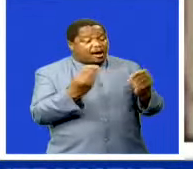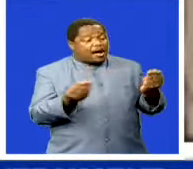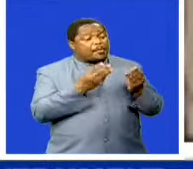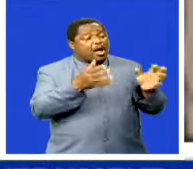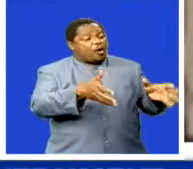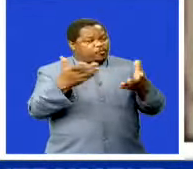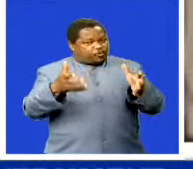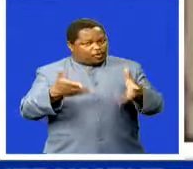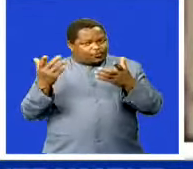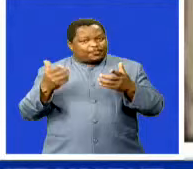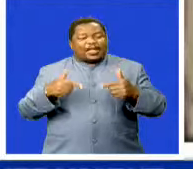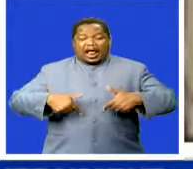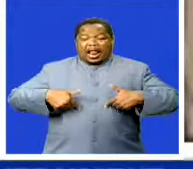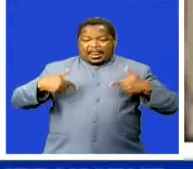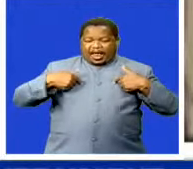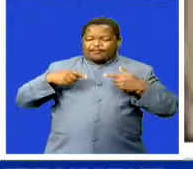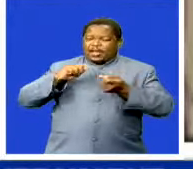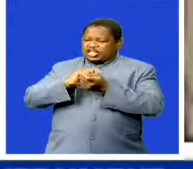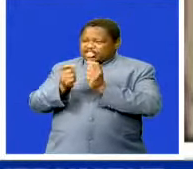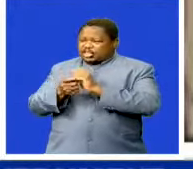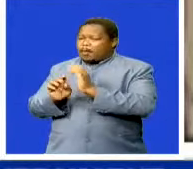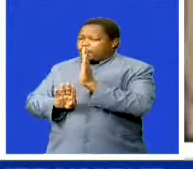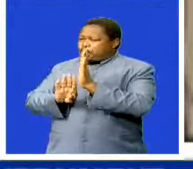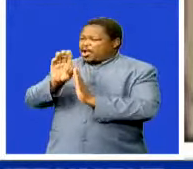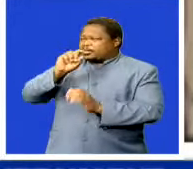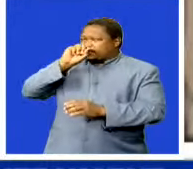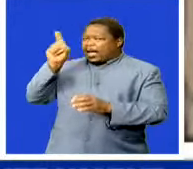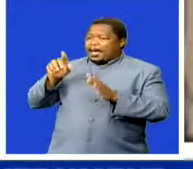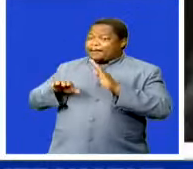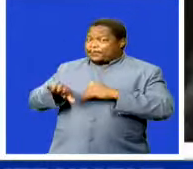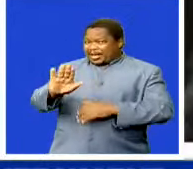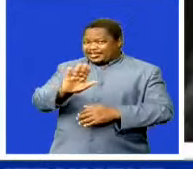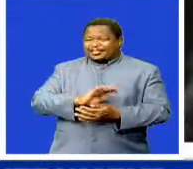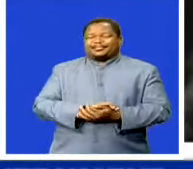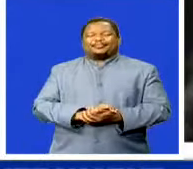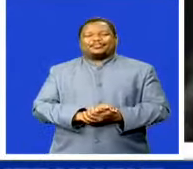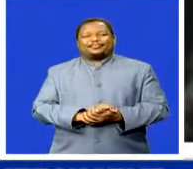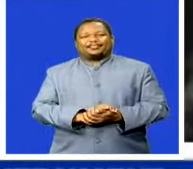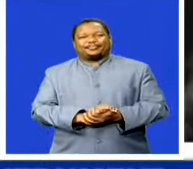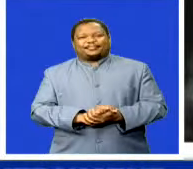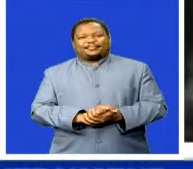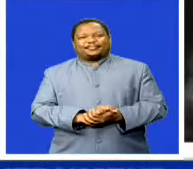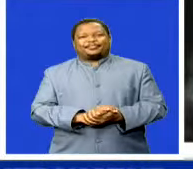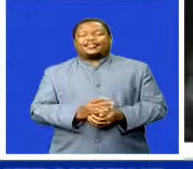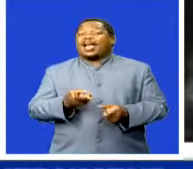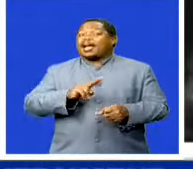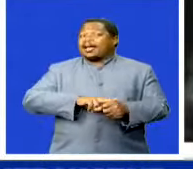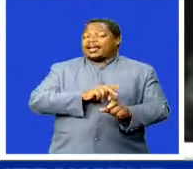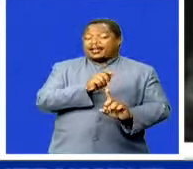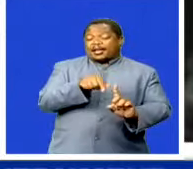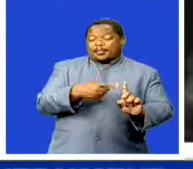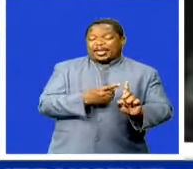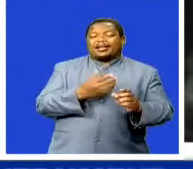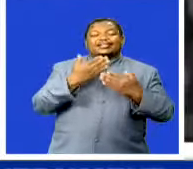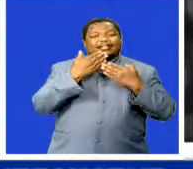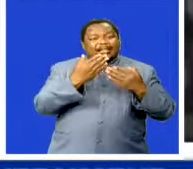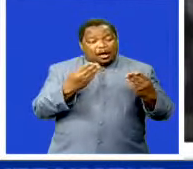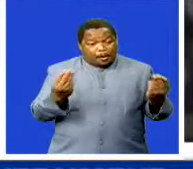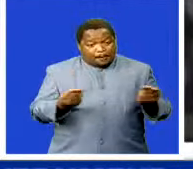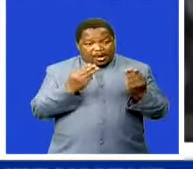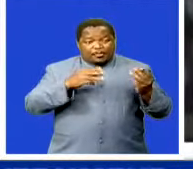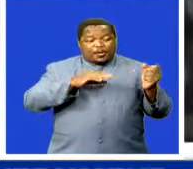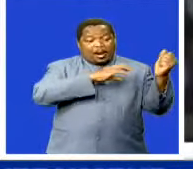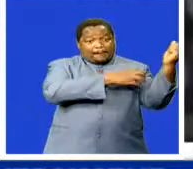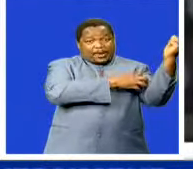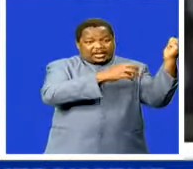babe nje bangasakhona ukulala dlolo ngendzaba yengcwane uchubekile wabonga siyivesa kamalinza ngekuthi siphathe